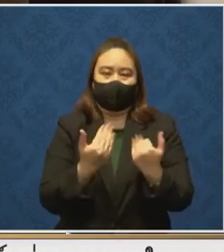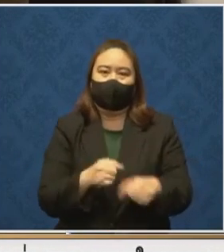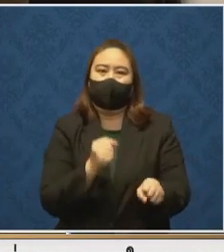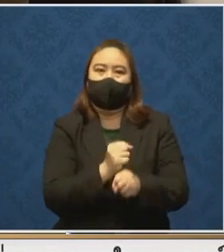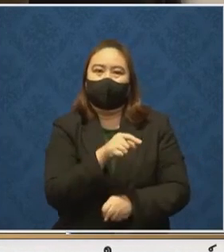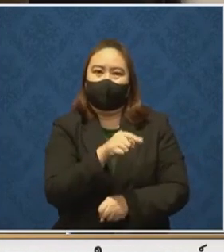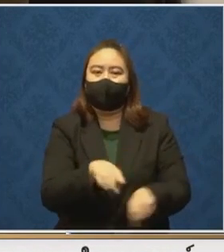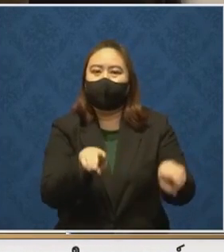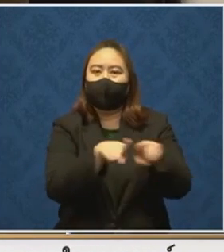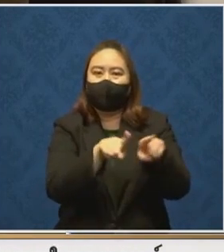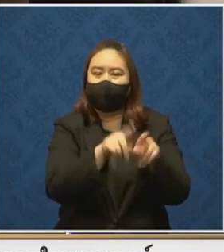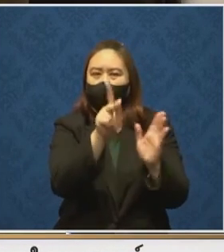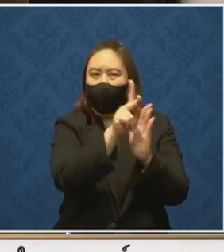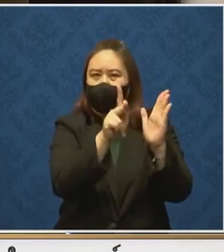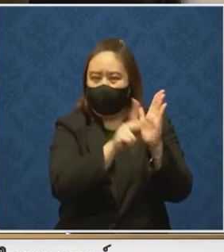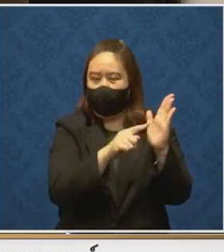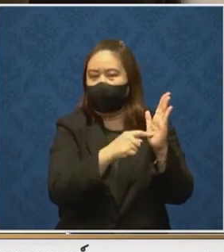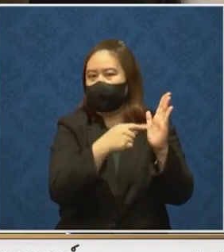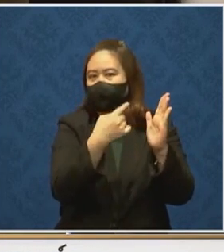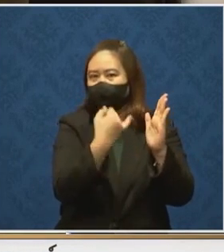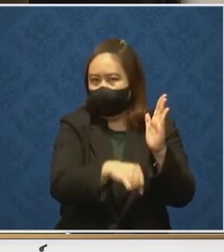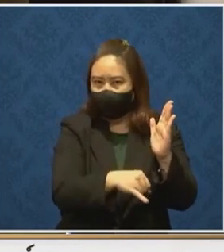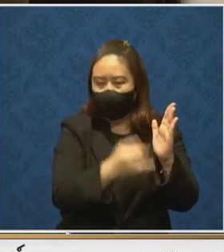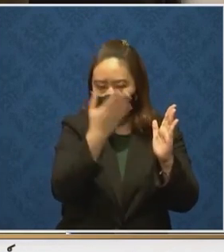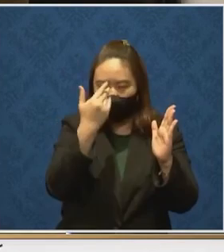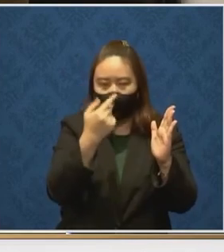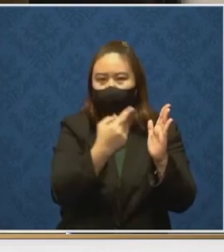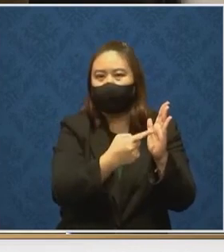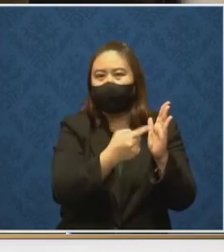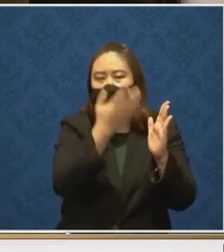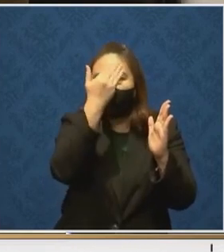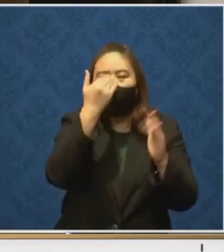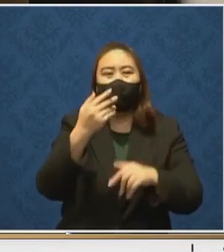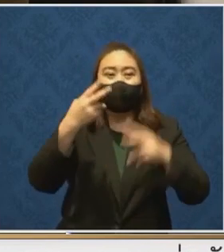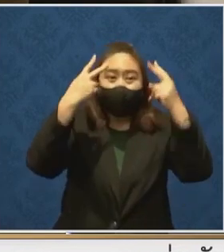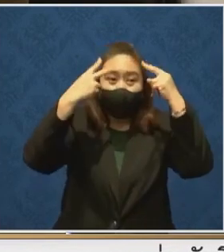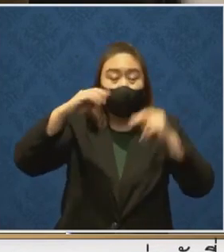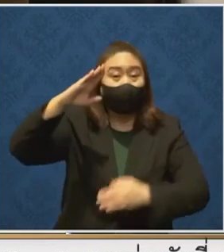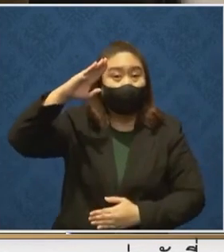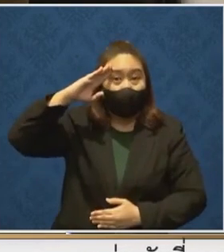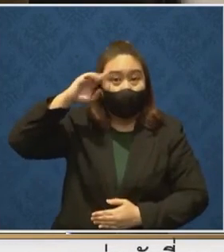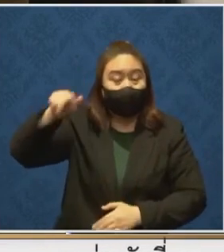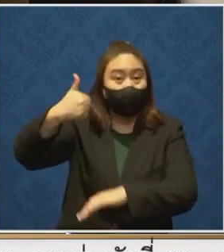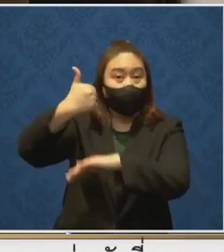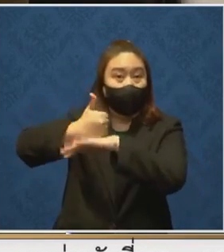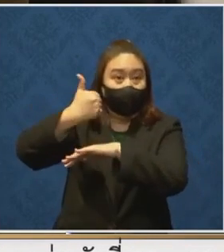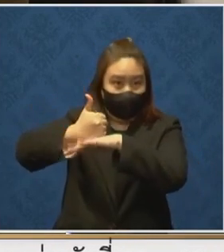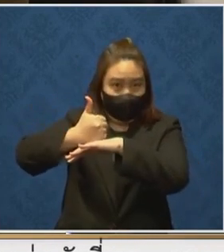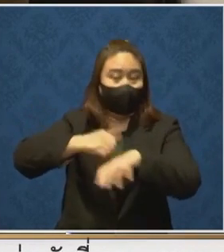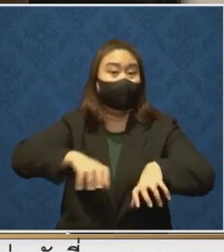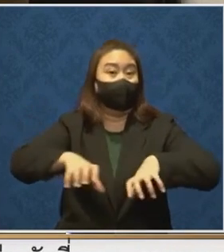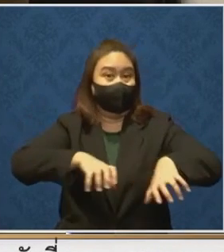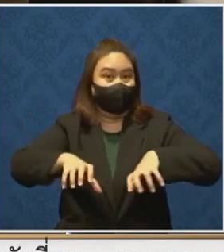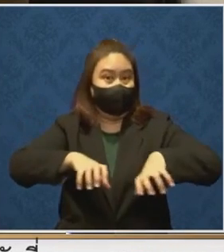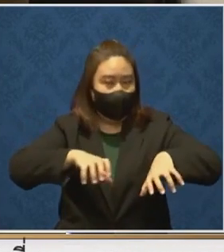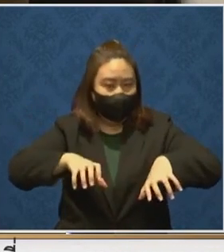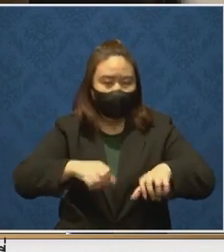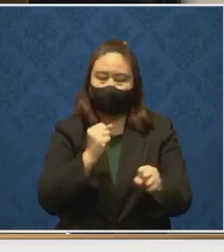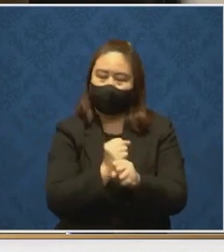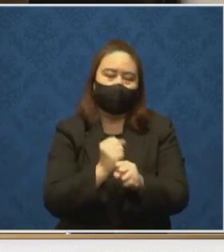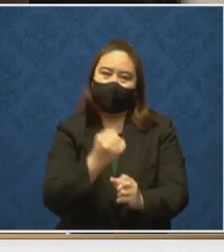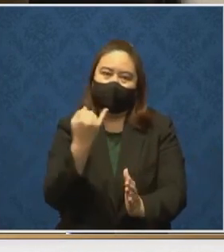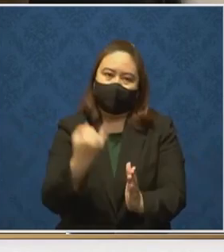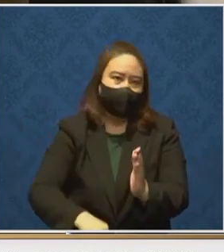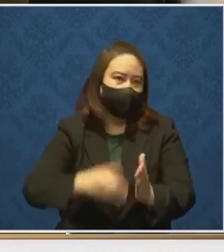ผิดรถมนูลและกดหมายในเรื่องคัการแงผลประโยชธ์เพรผ framedระยุทธิในท mantleหัวหน้า ผู้บริงหารรชการแผนดินผดพลาเสียหาย